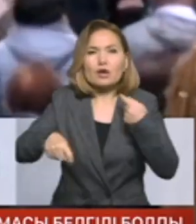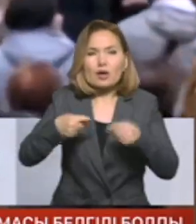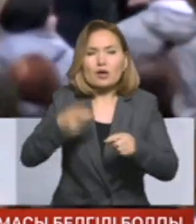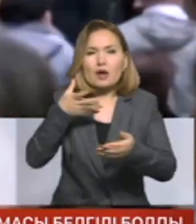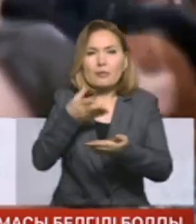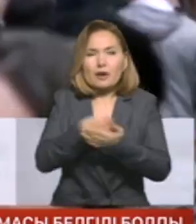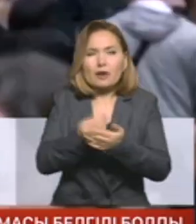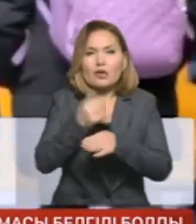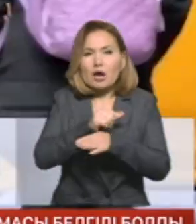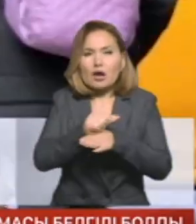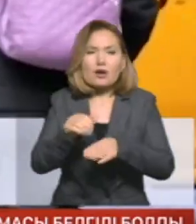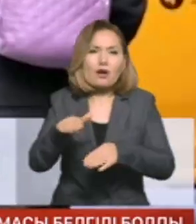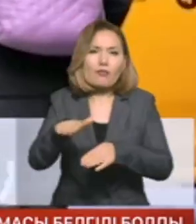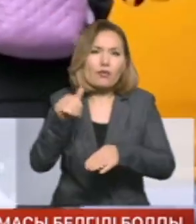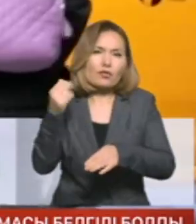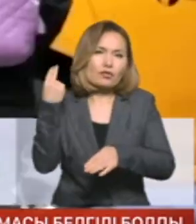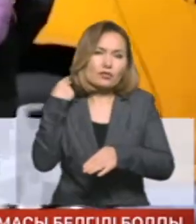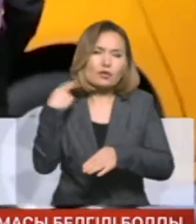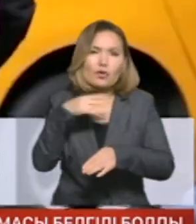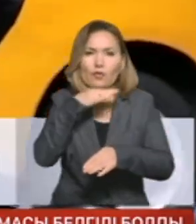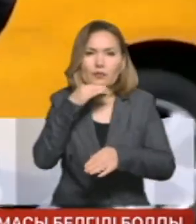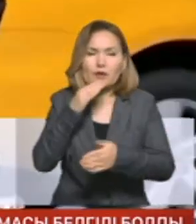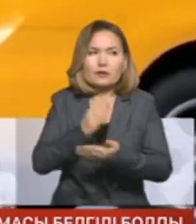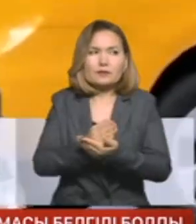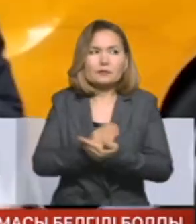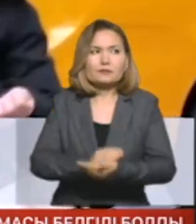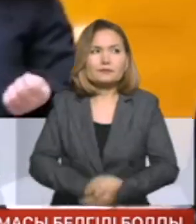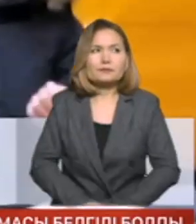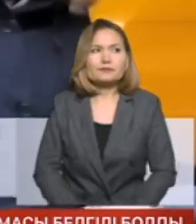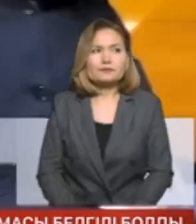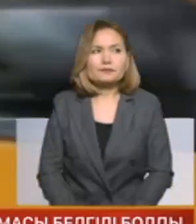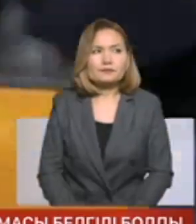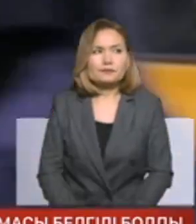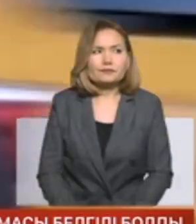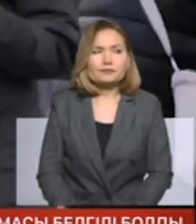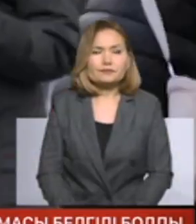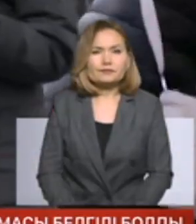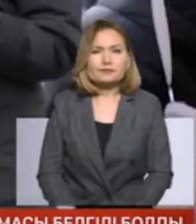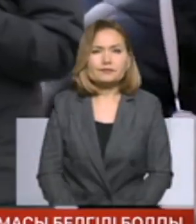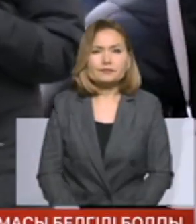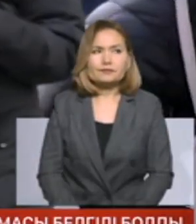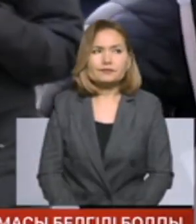сырттан қарыз алғаннан басқа амалы жоқ. Жолға Сәлбекұлы, ақш, Вашингтон.